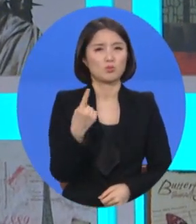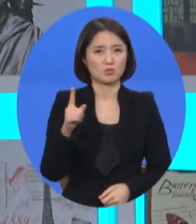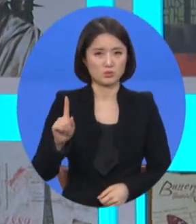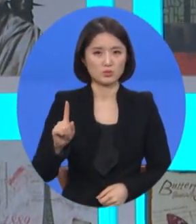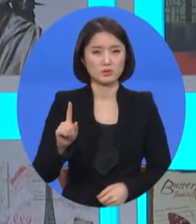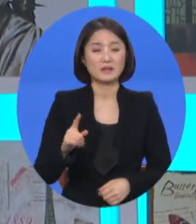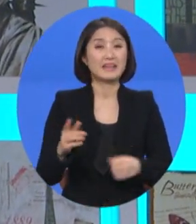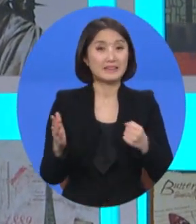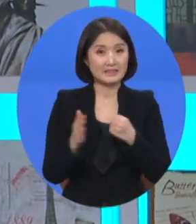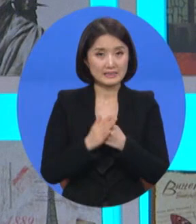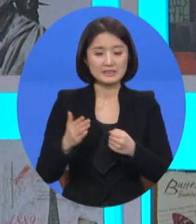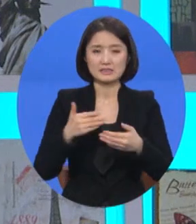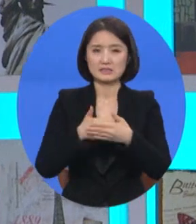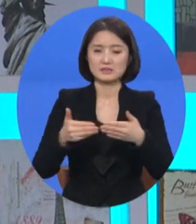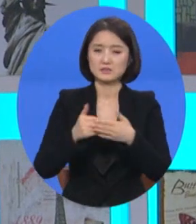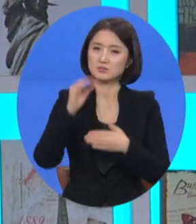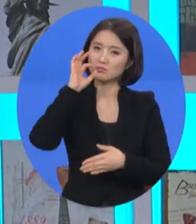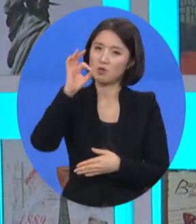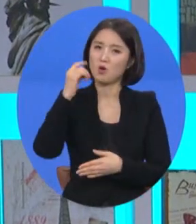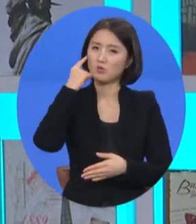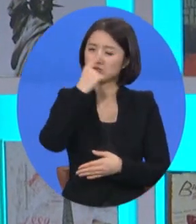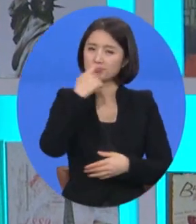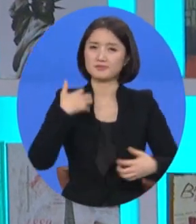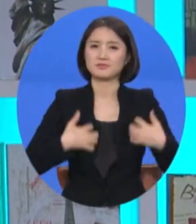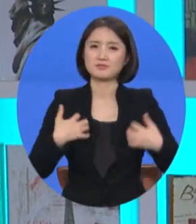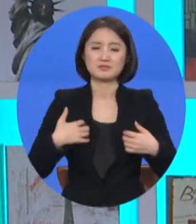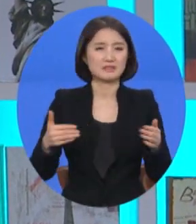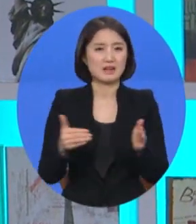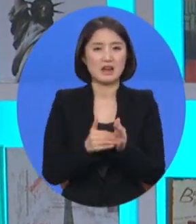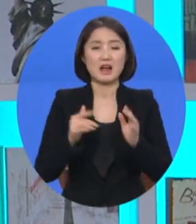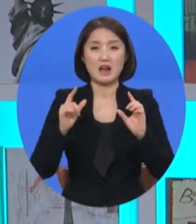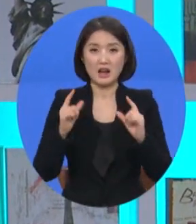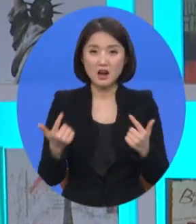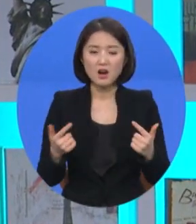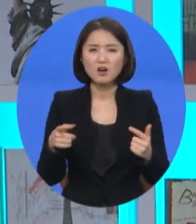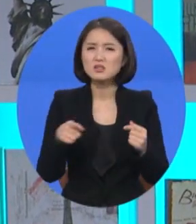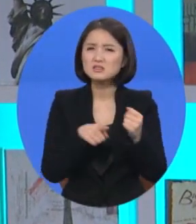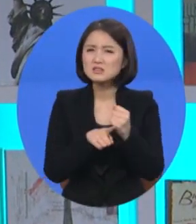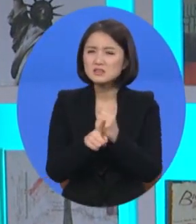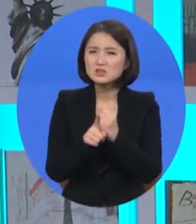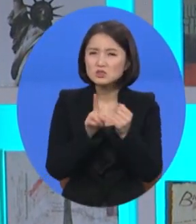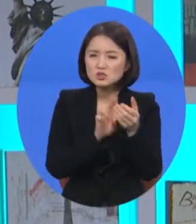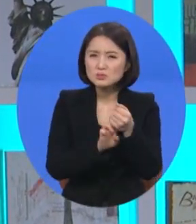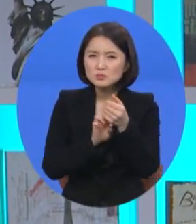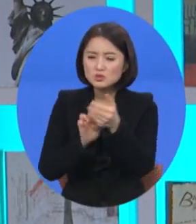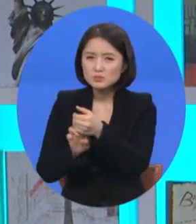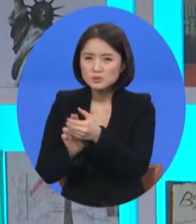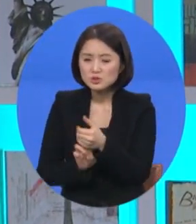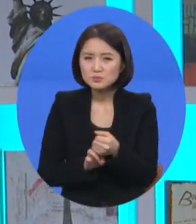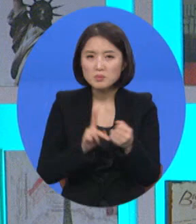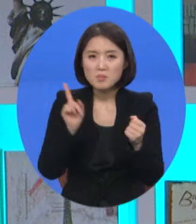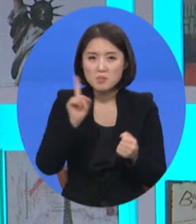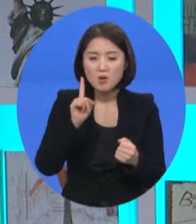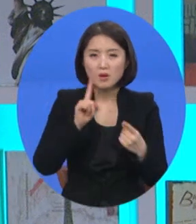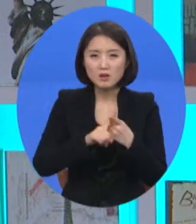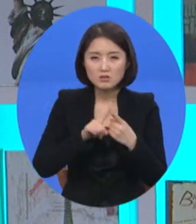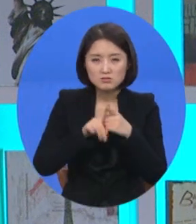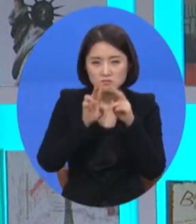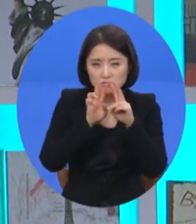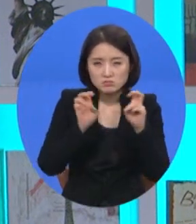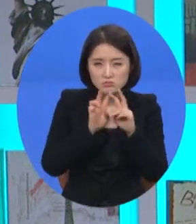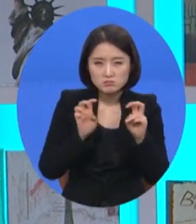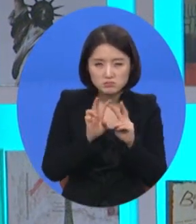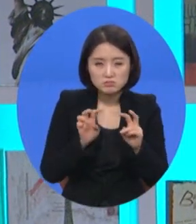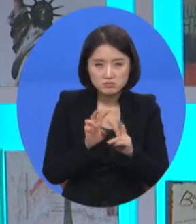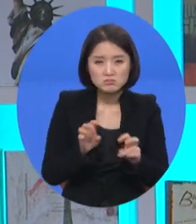대상이라는 것을 받아들이 강조를 하는 겁니다 무엇을 잃는 야 그림 속에 담겨져 있는 소재가 가지고 있는